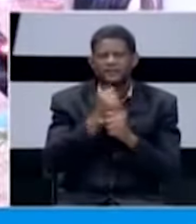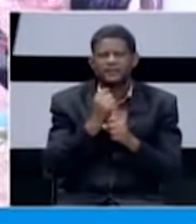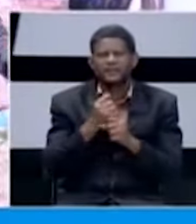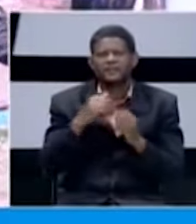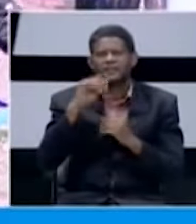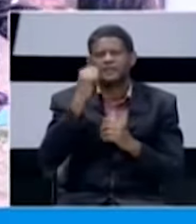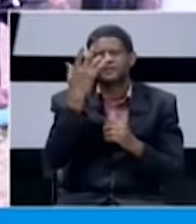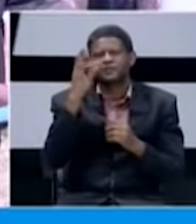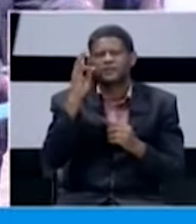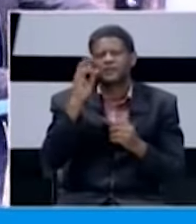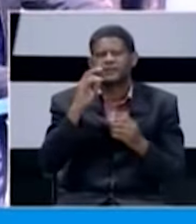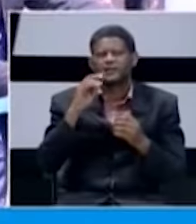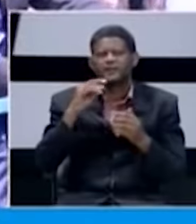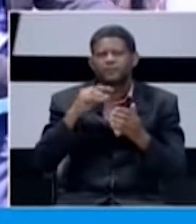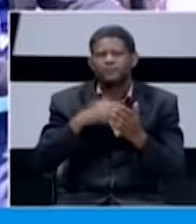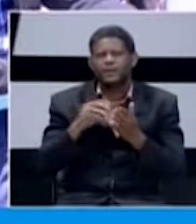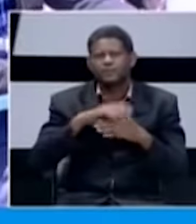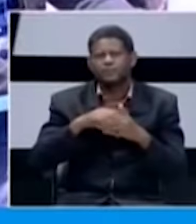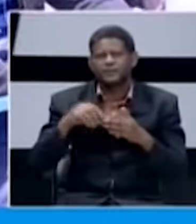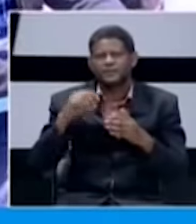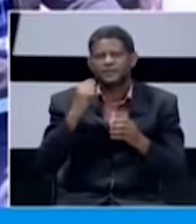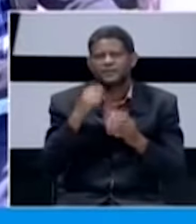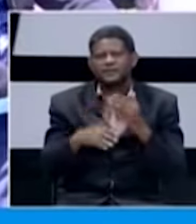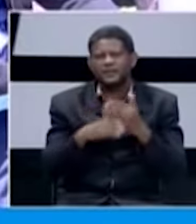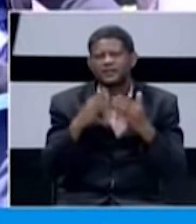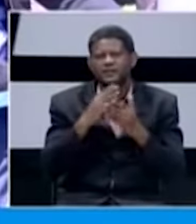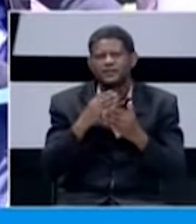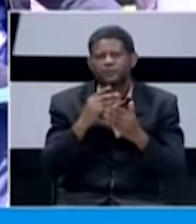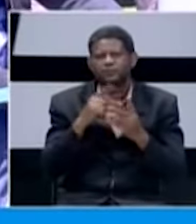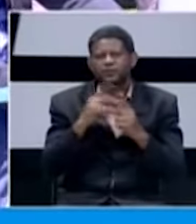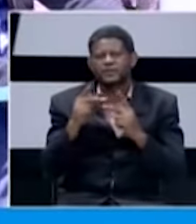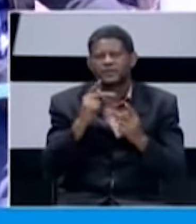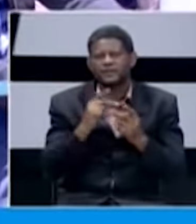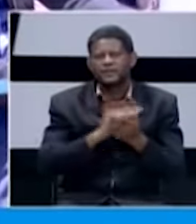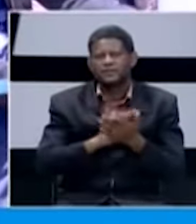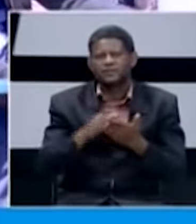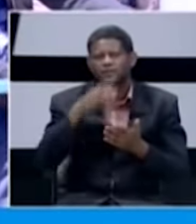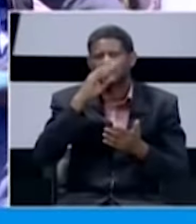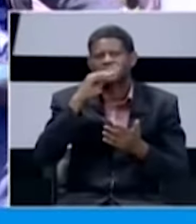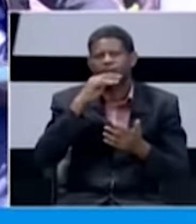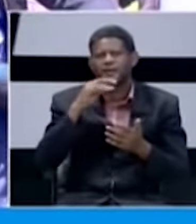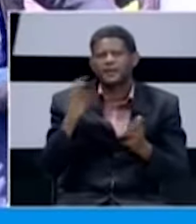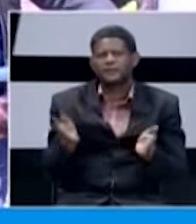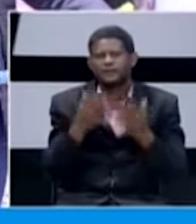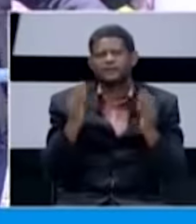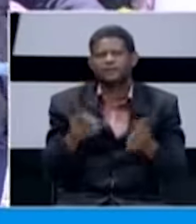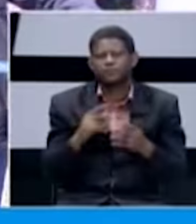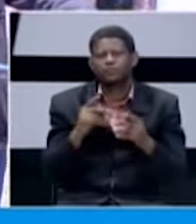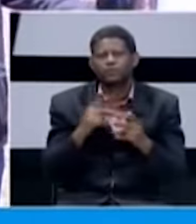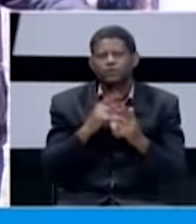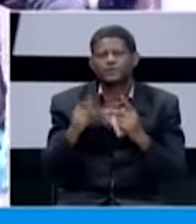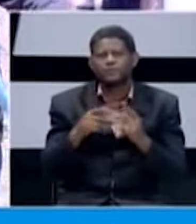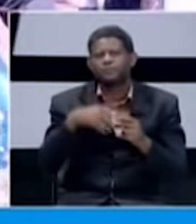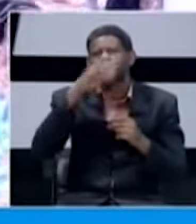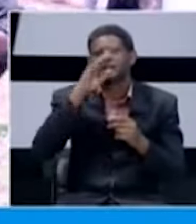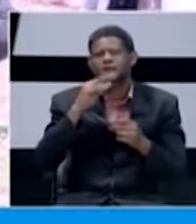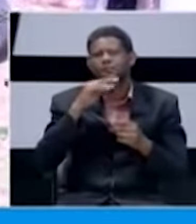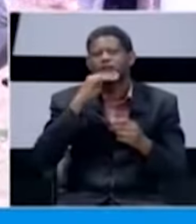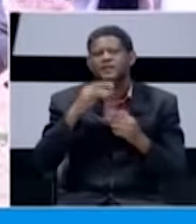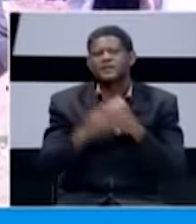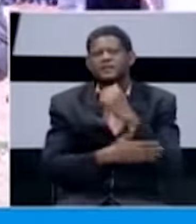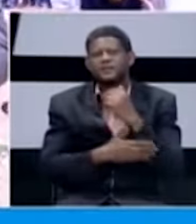ወጻይ ዝተሃነጸ ፕሮጀክት ጽሩ መስተማይ ተመሪቁ አብ ማህበራዊ ረድኤት ትግራይ አተሓባባሪት ፕሮጀክት መስተማይ ገጠር ትግራይ ወይዘሮ